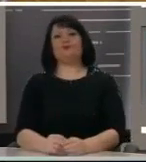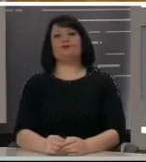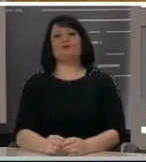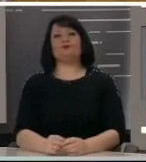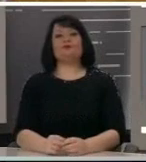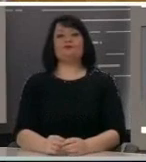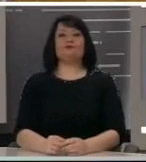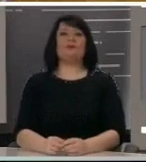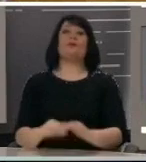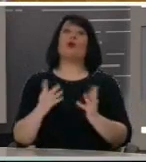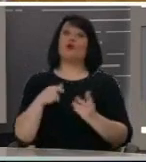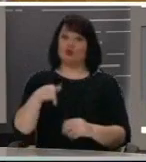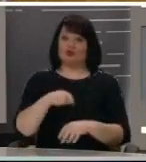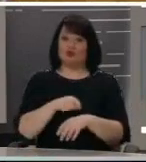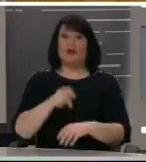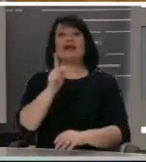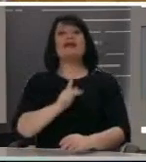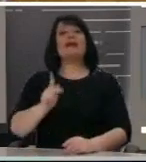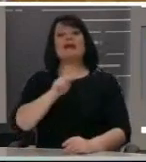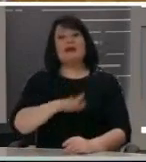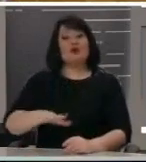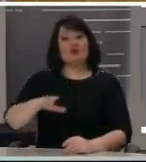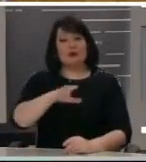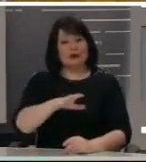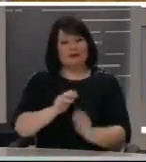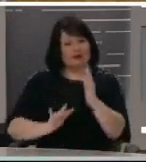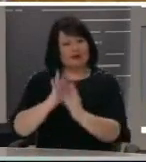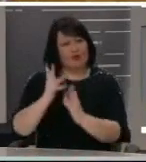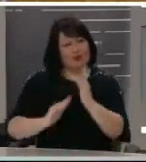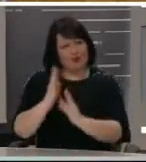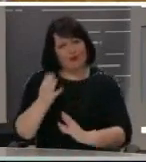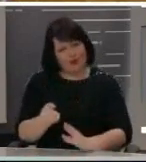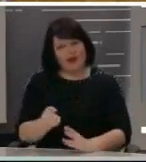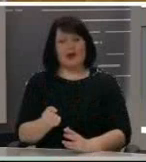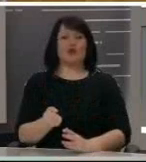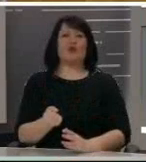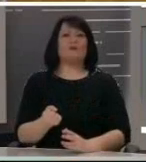Όμως οι σύγχρονες κοινωνίες, ακόμα και οι πιο προοδευτικές, απέχουν πάρα πολύ